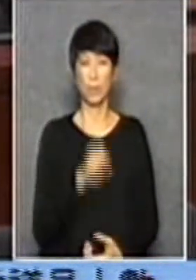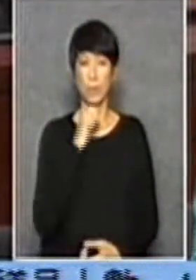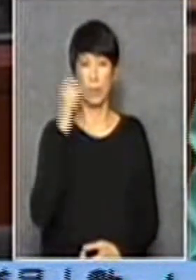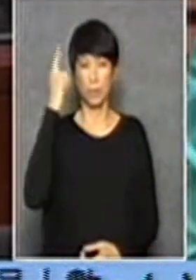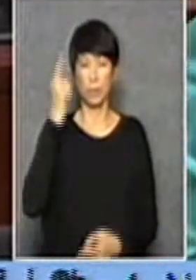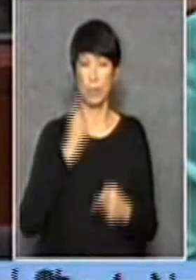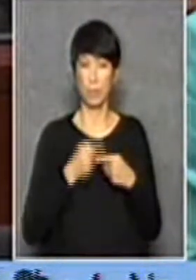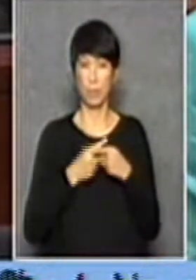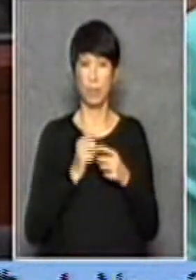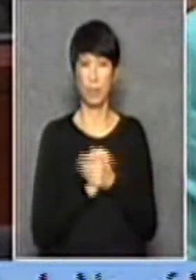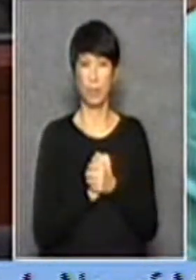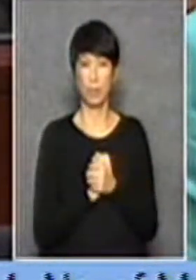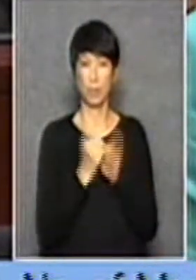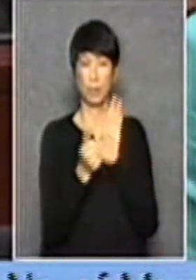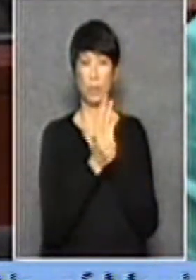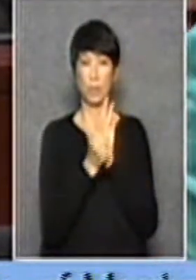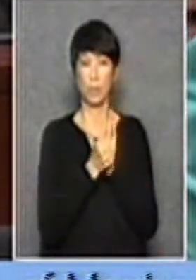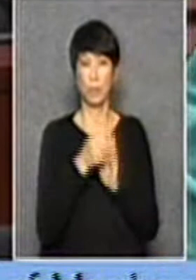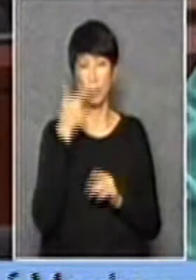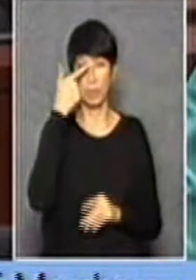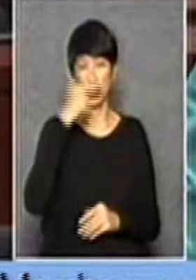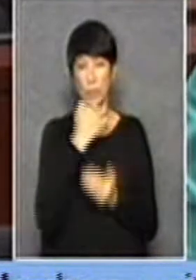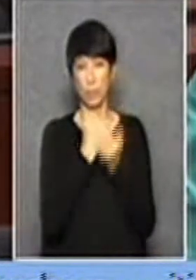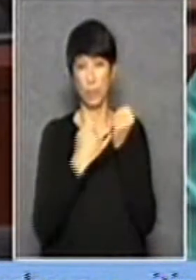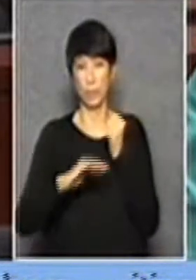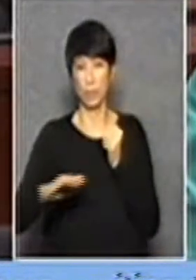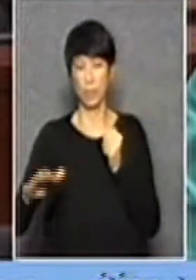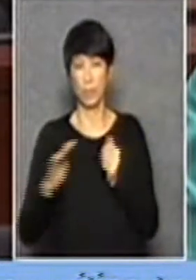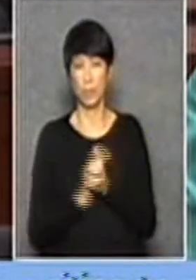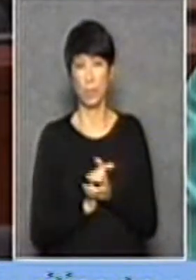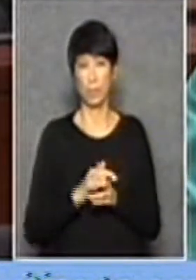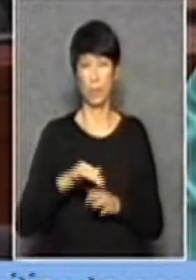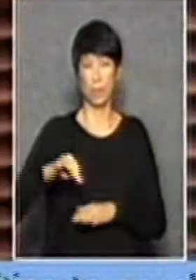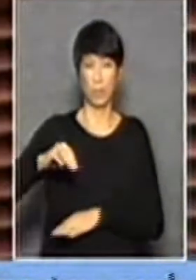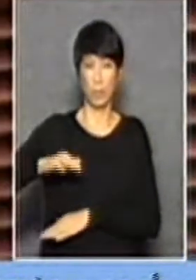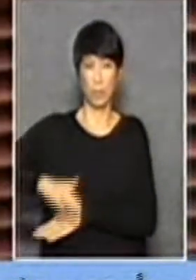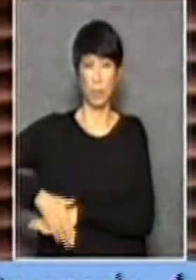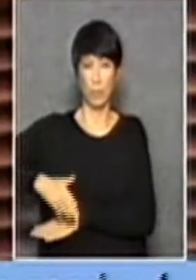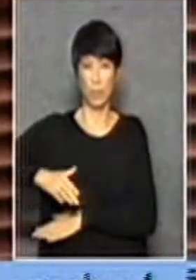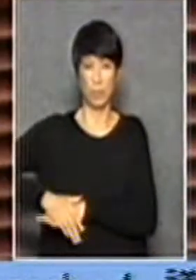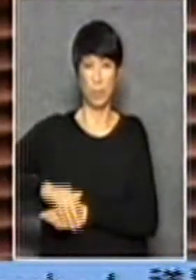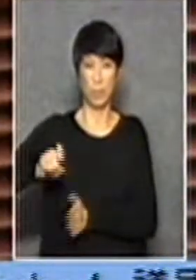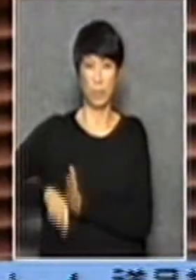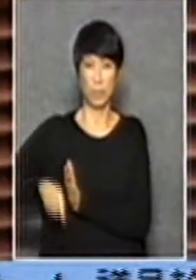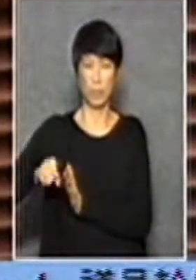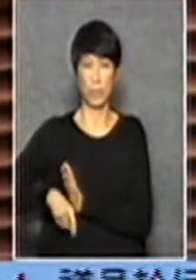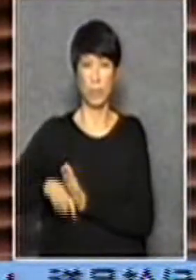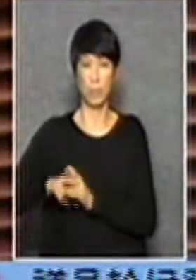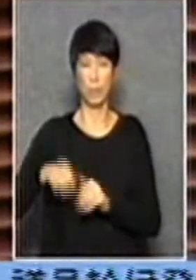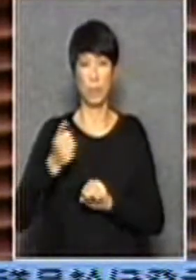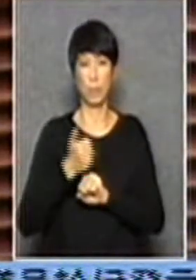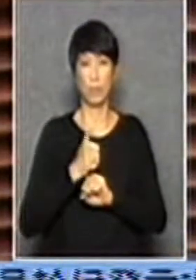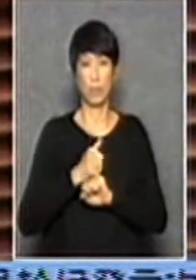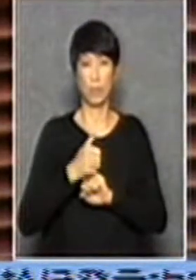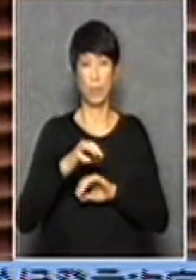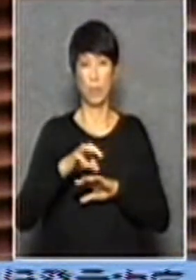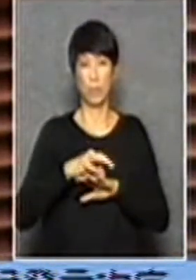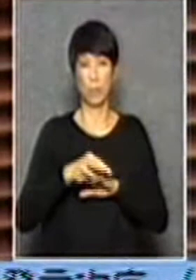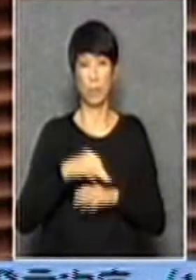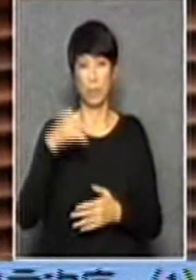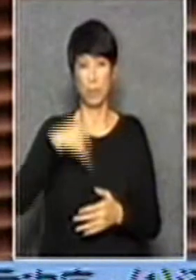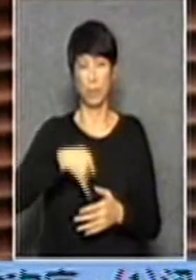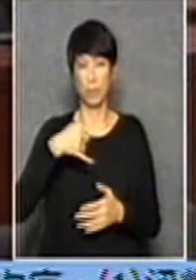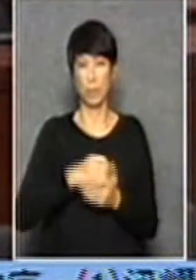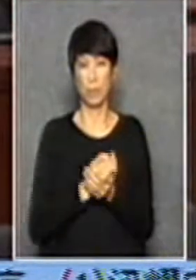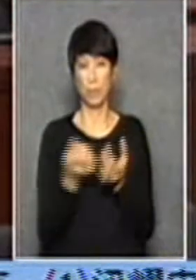真的要为我们新一代成立一些储蓄基金。我相信香港下一代的贫富悬